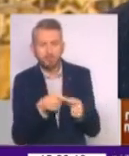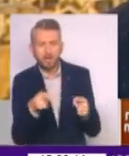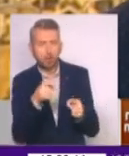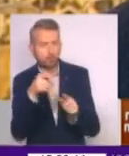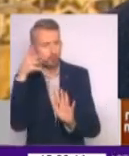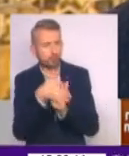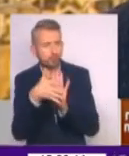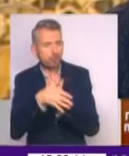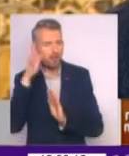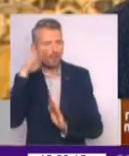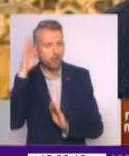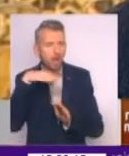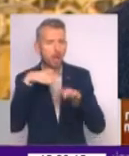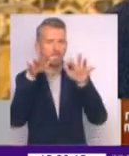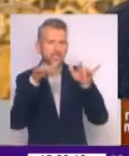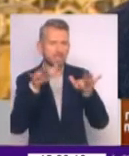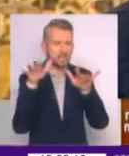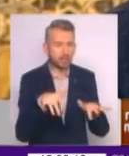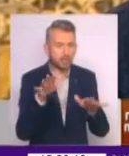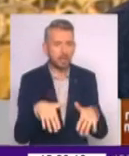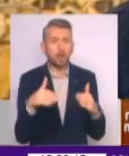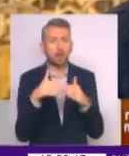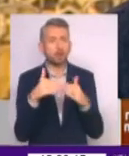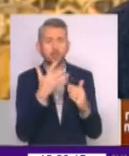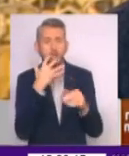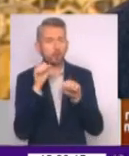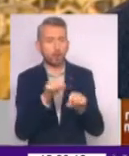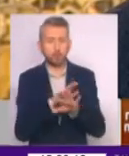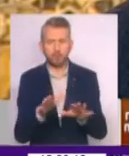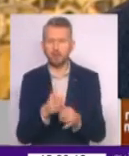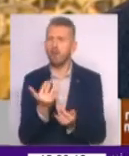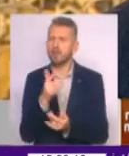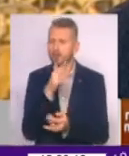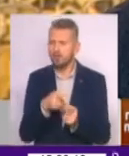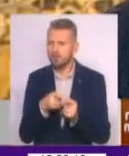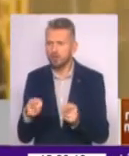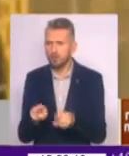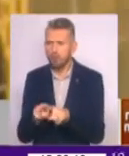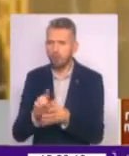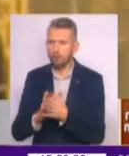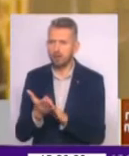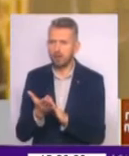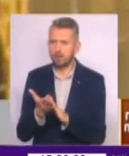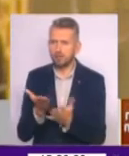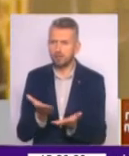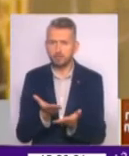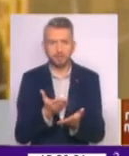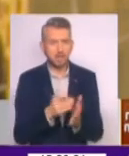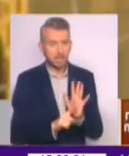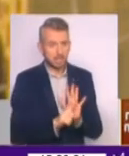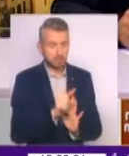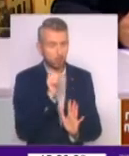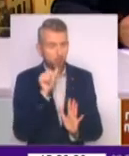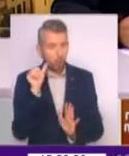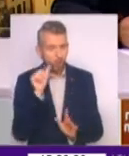вода, сніг, будинок не утеплений. А в якому, скільки часу він перебував в такому стані? Ну, він з минулого року